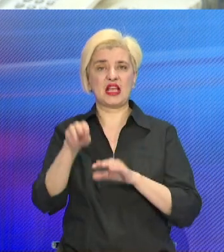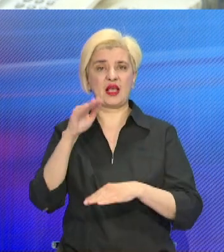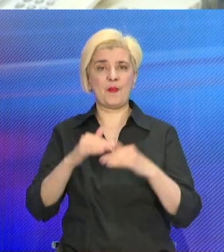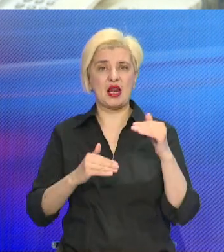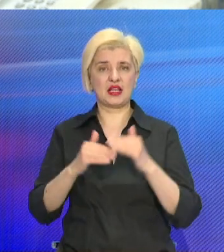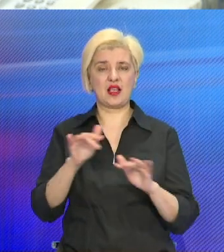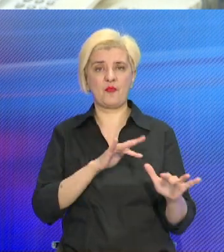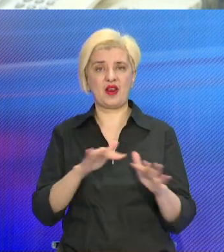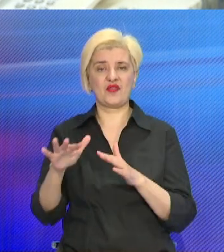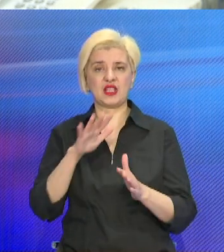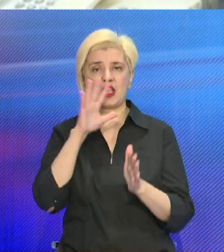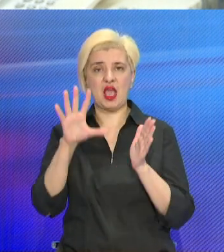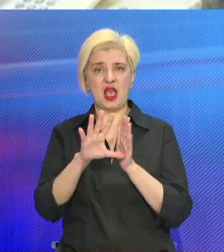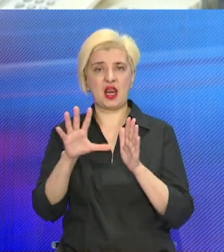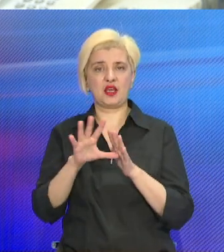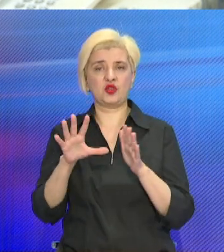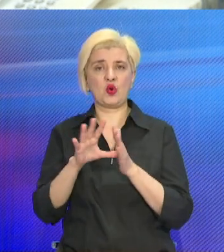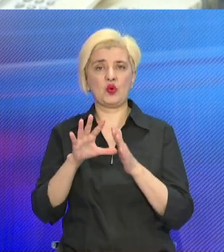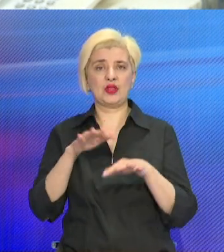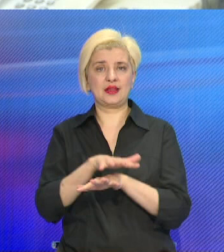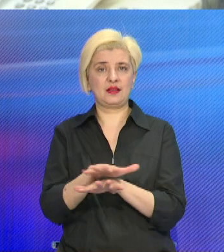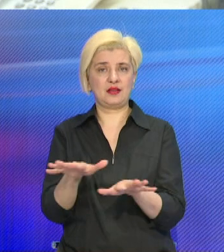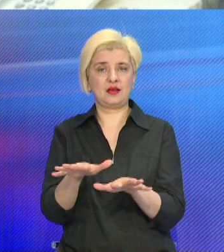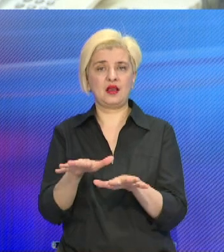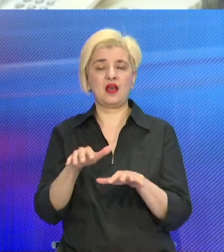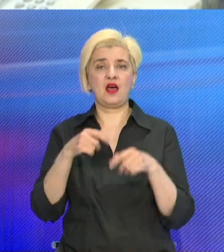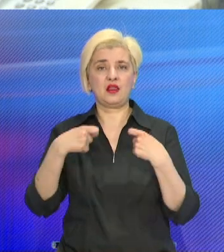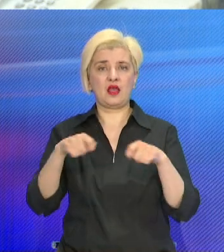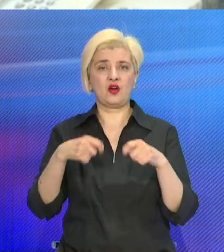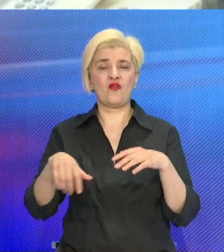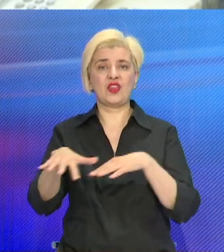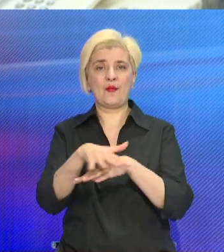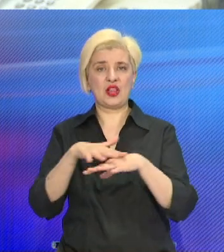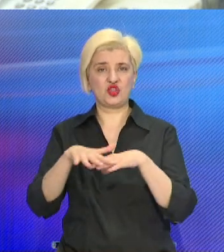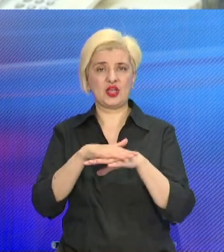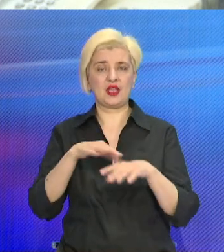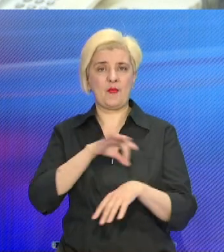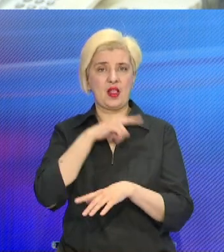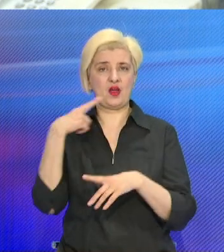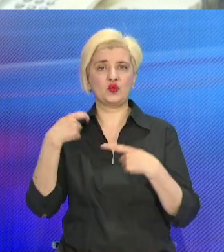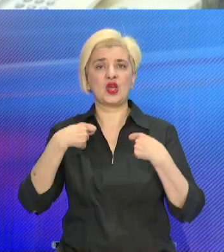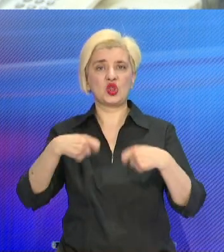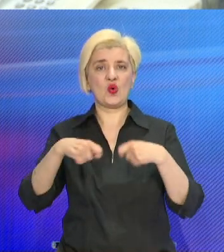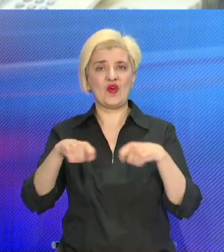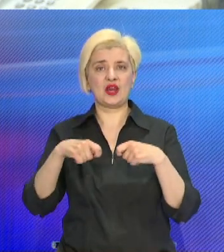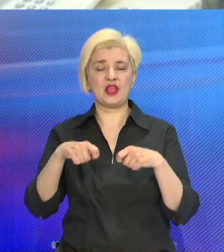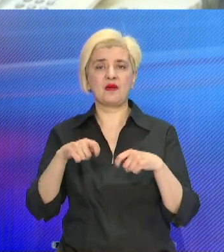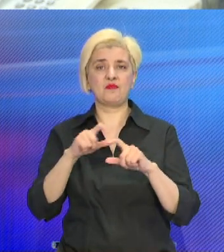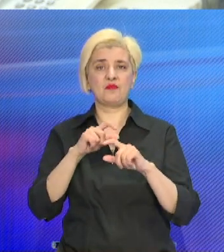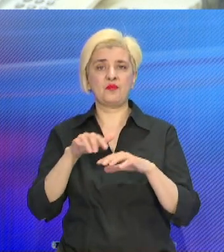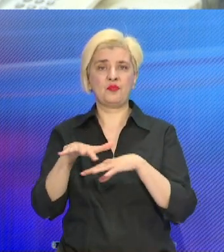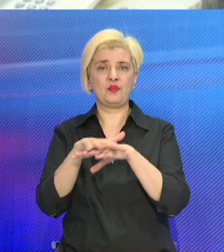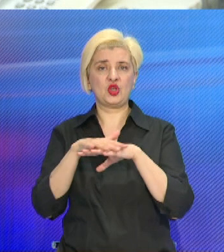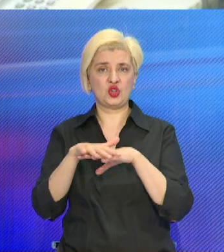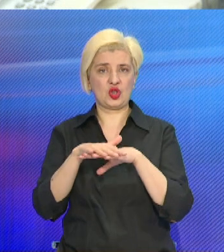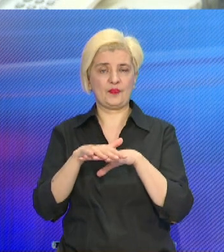проведения электронных торгов на площадке Белорусской товарной биржи. Чем она хороша? Это эти аукционы